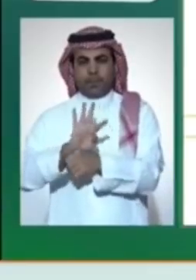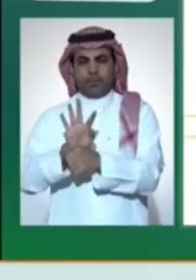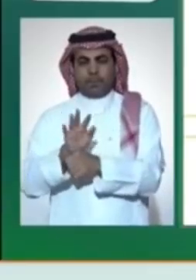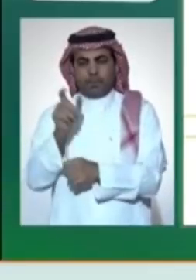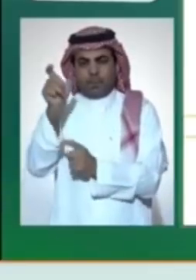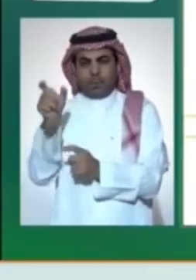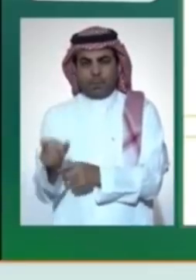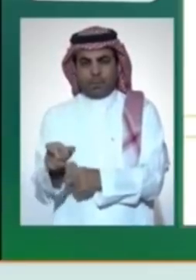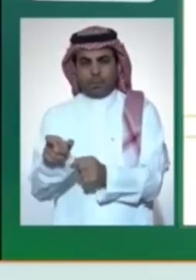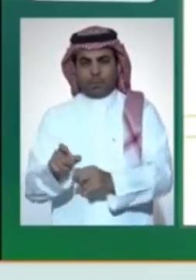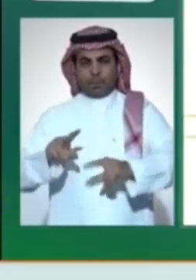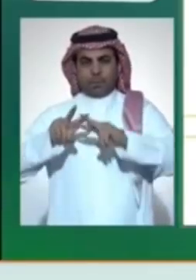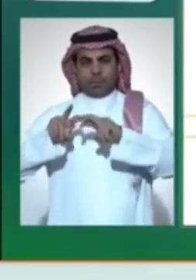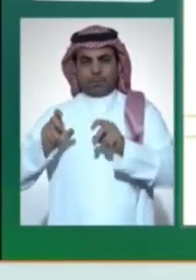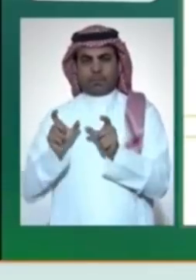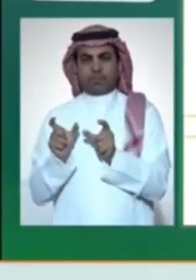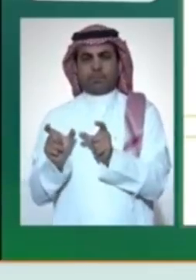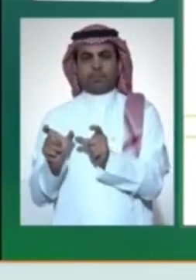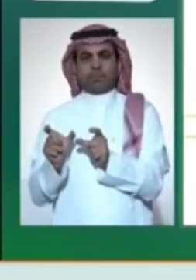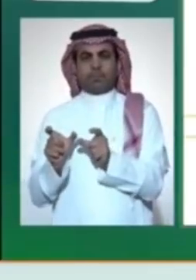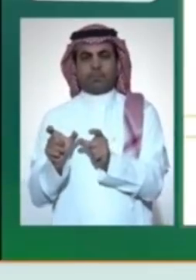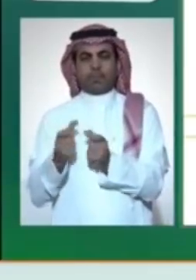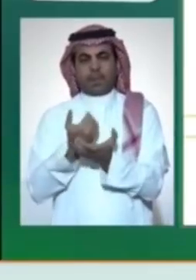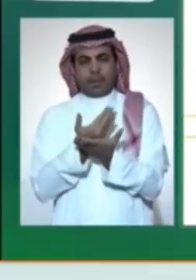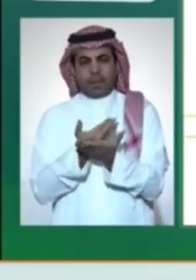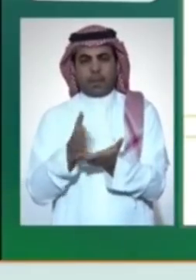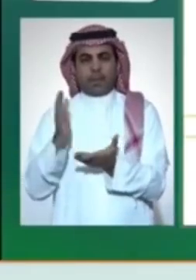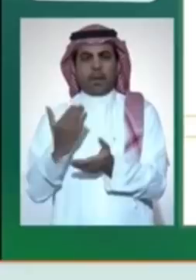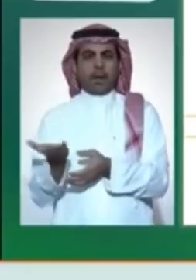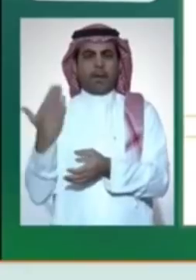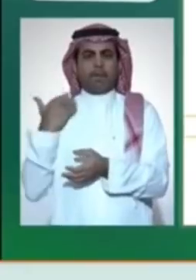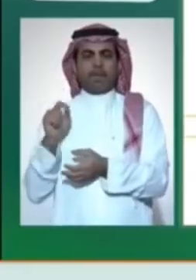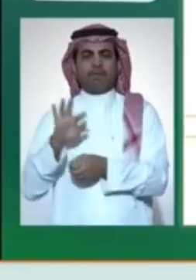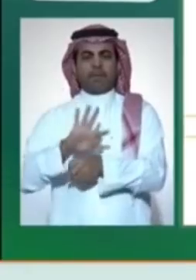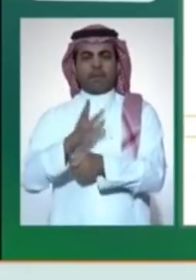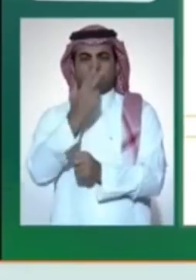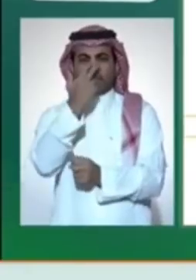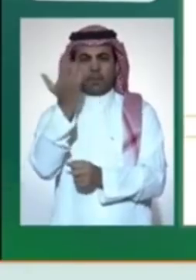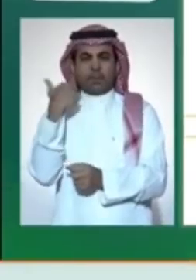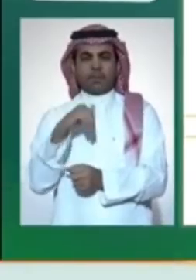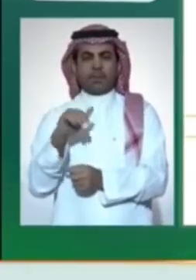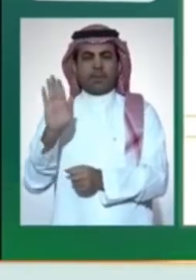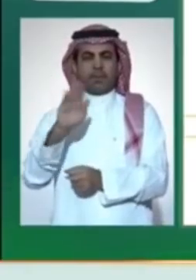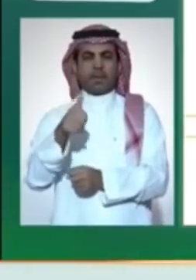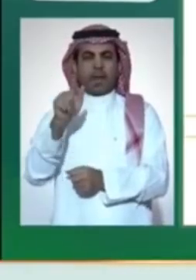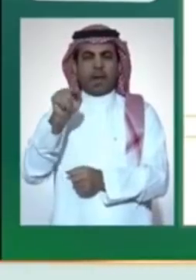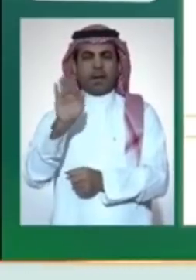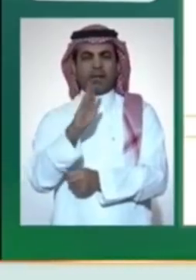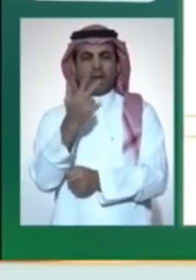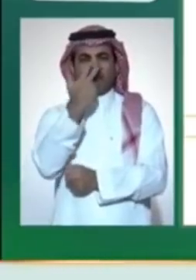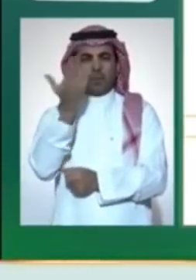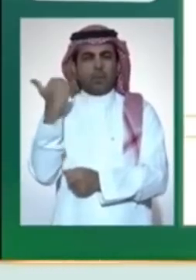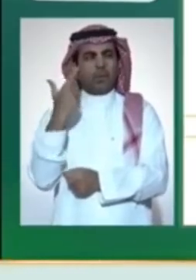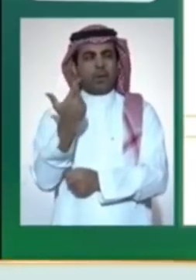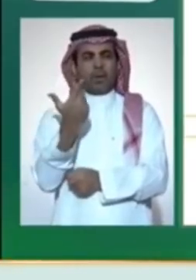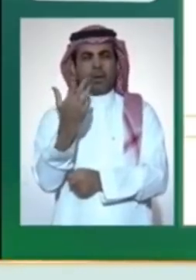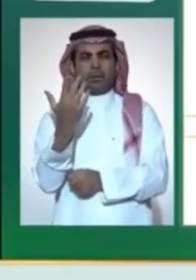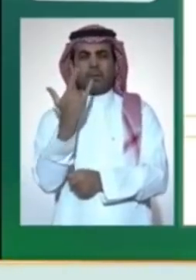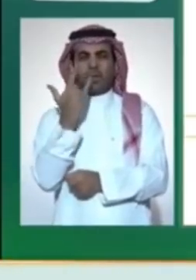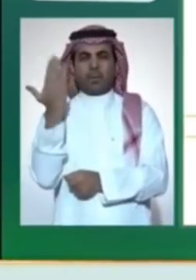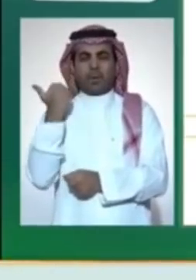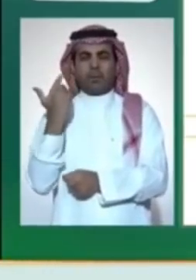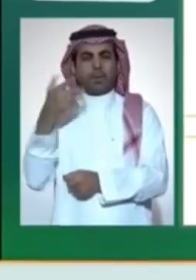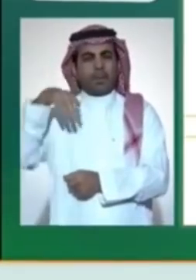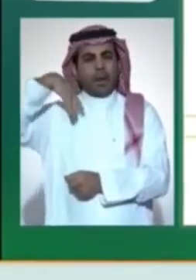المصدر للعدوى يتم التحكم فيه والقضاء عليه، مثل ما صار في فيروسات سابقة مثل فيروس السارس، تم معرفة